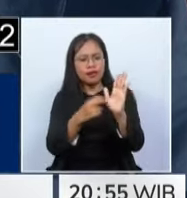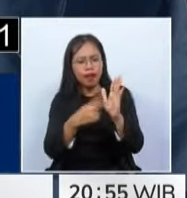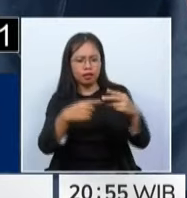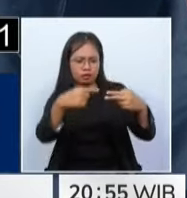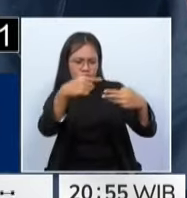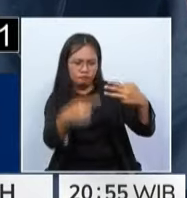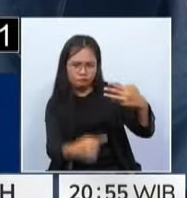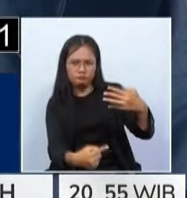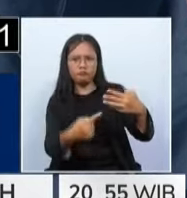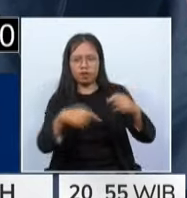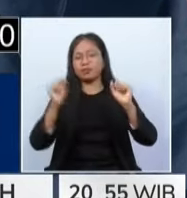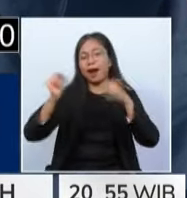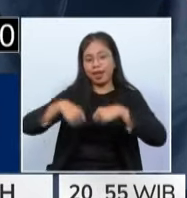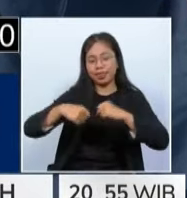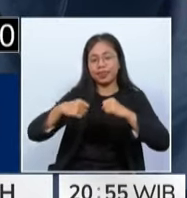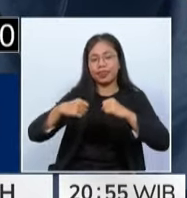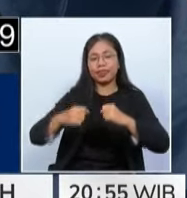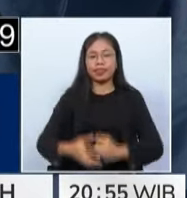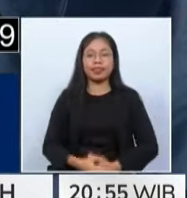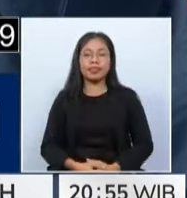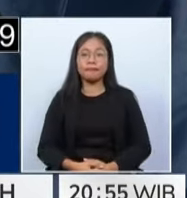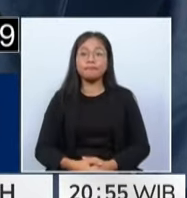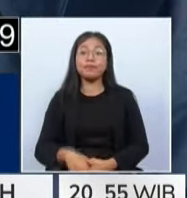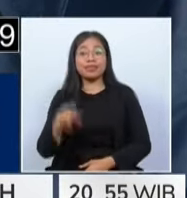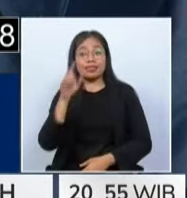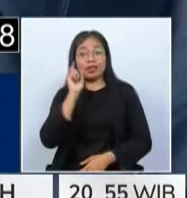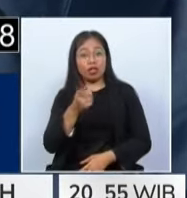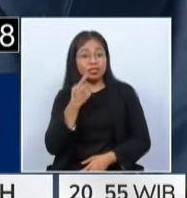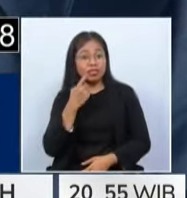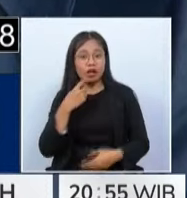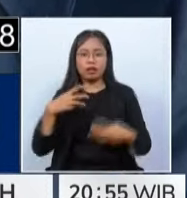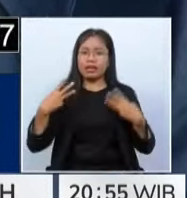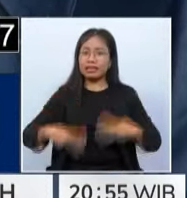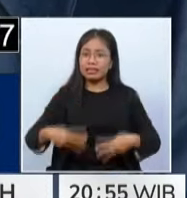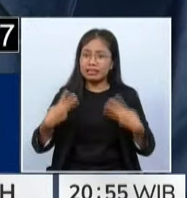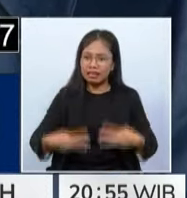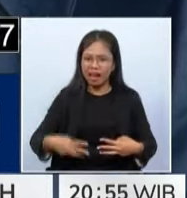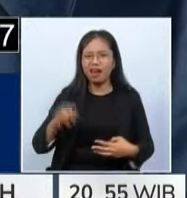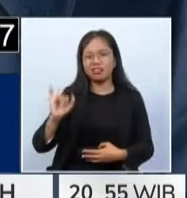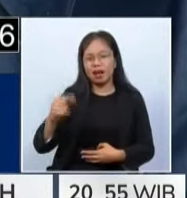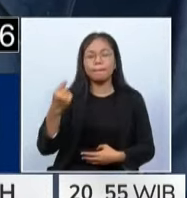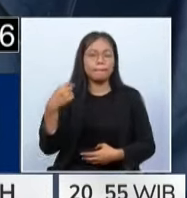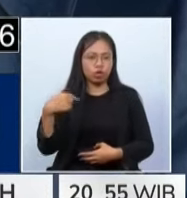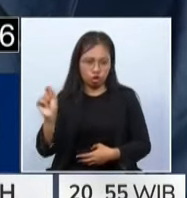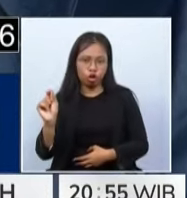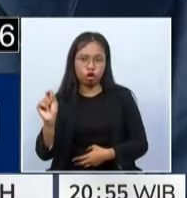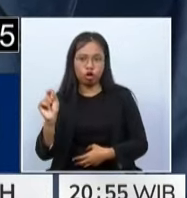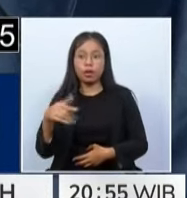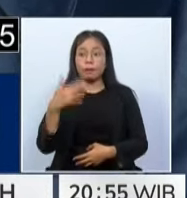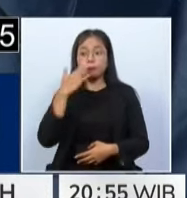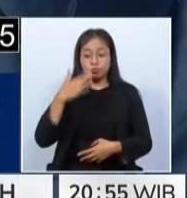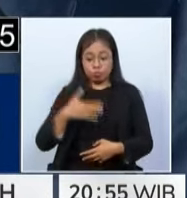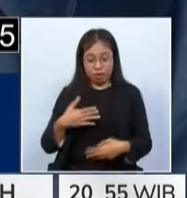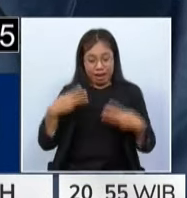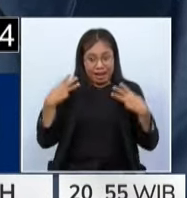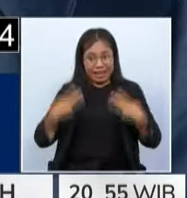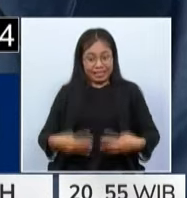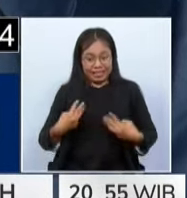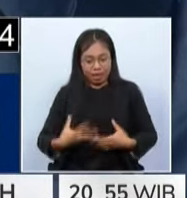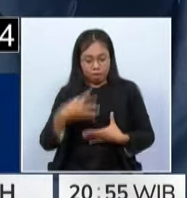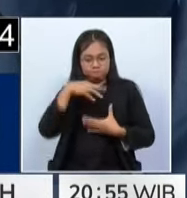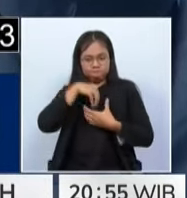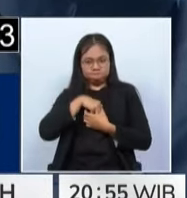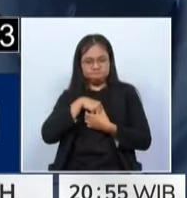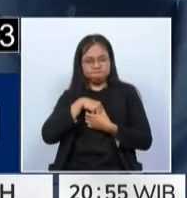ee hubungan dengan etik benar ya kita harus beretik beretik dengan